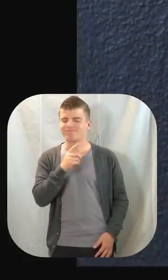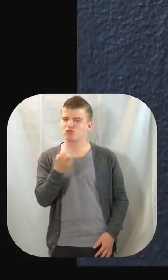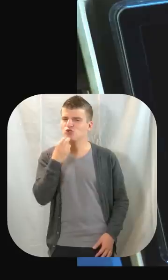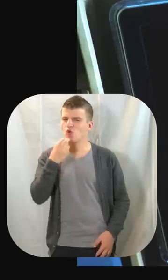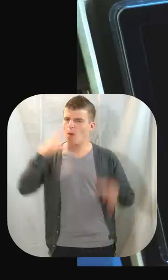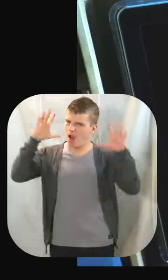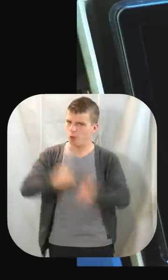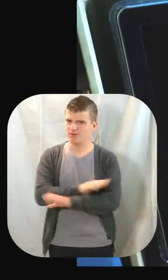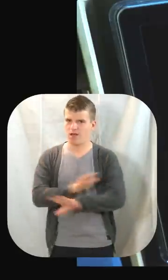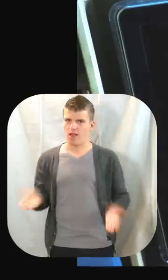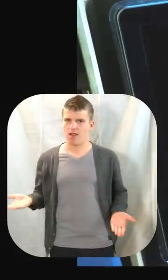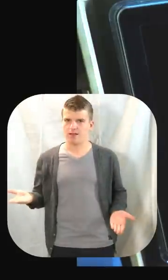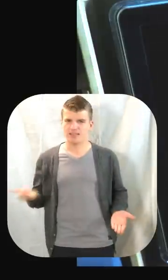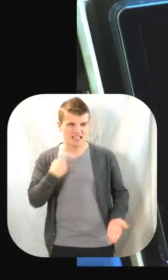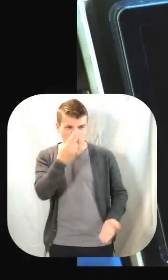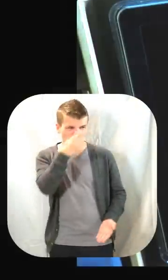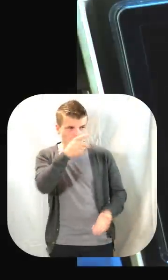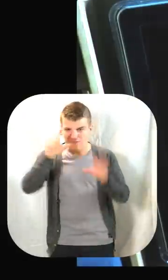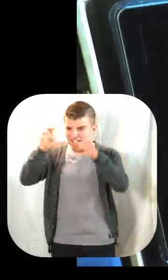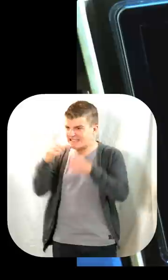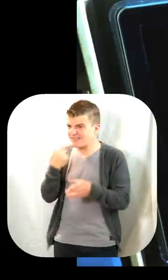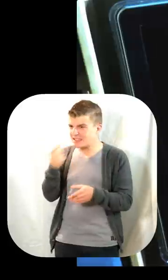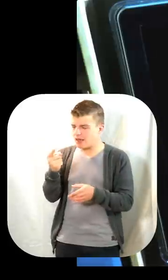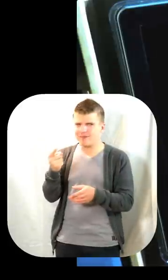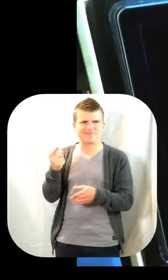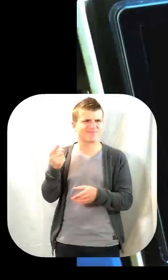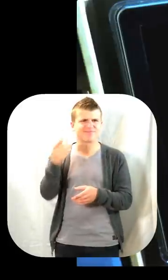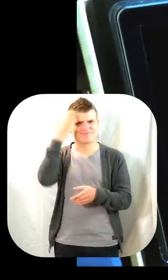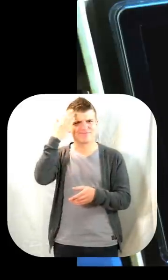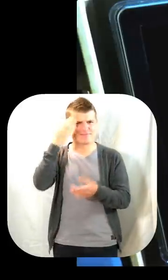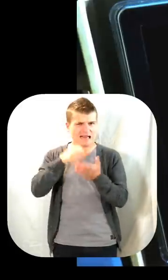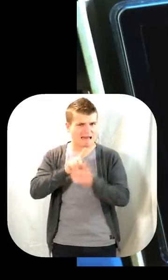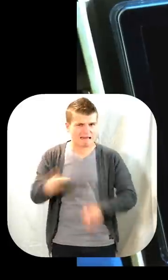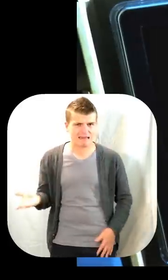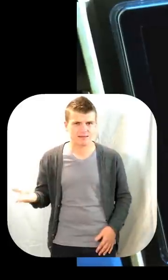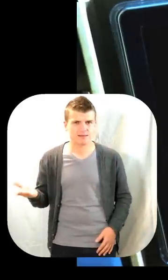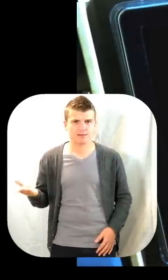Stromausfall. Mal gucken, was im Fernsehen sagen. Geht auch nicht.